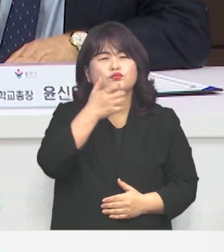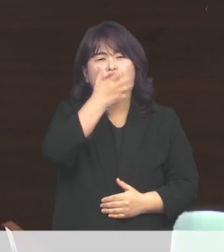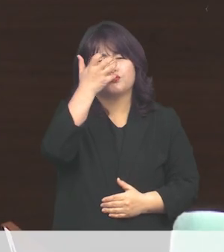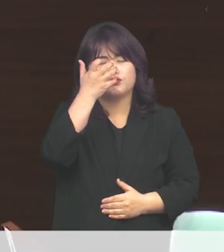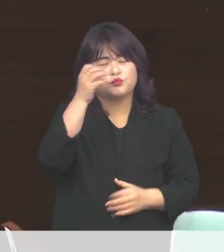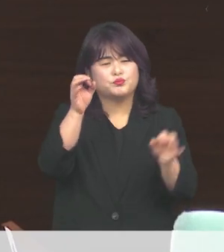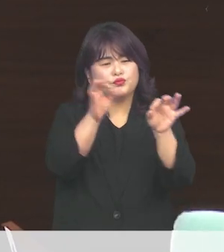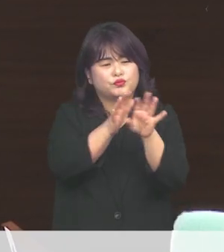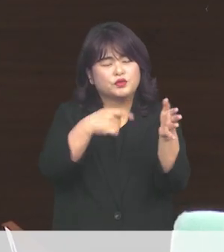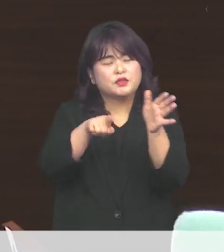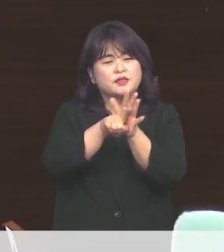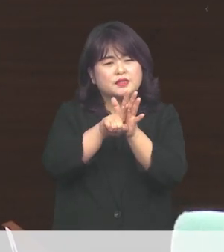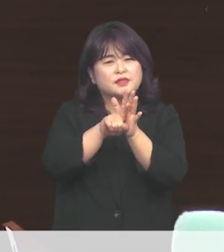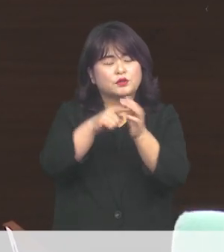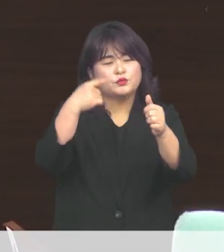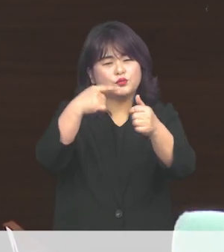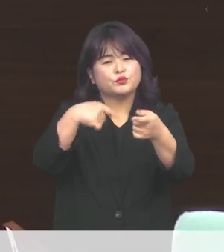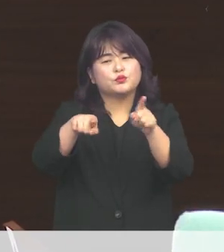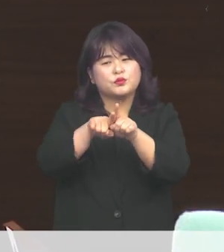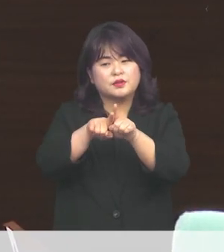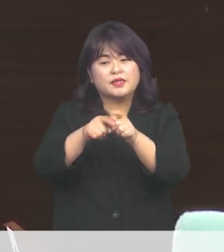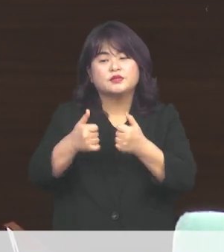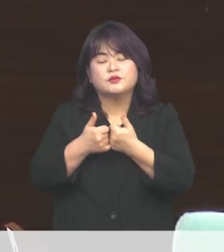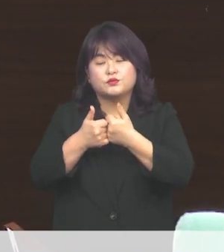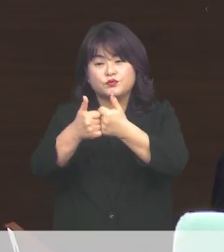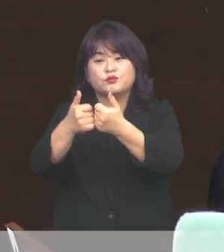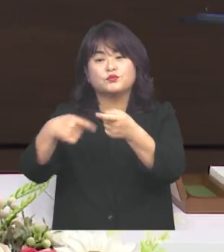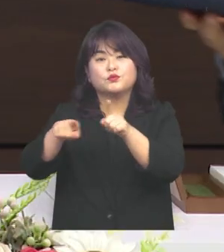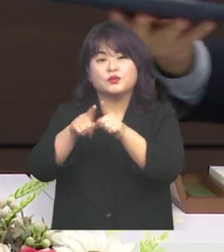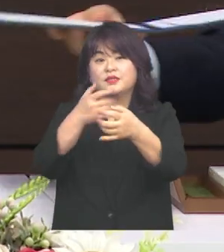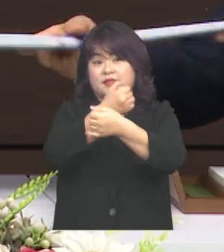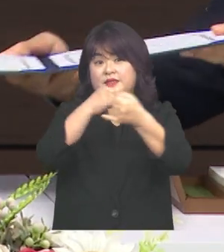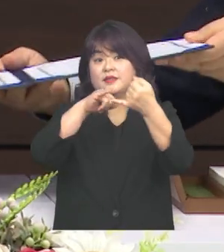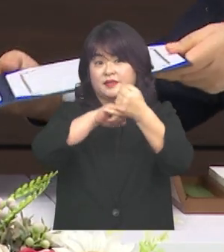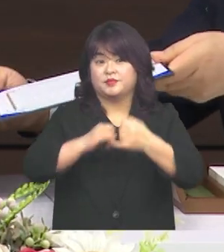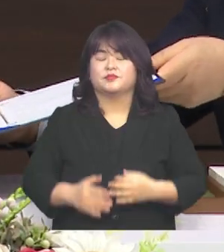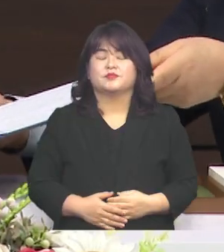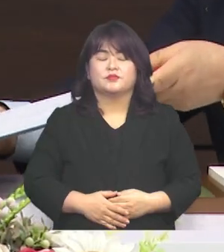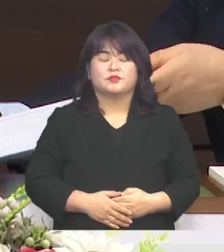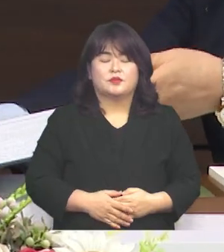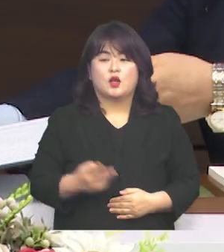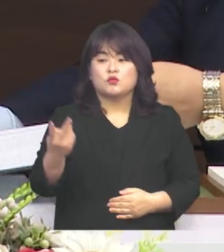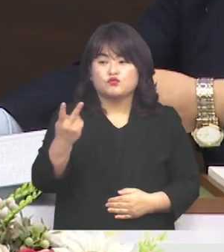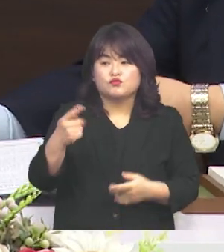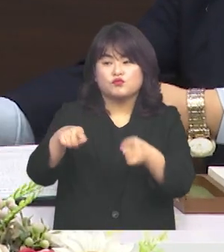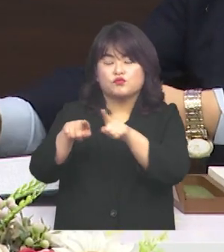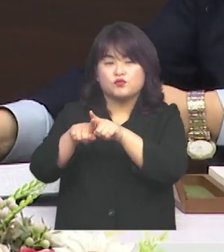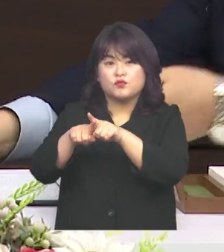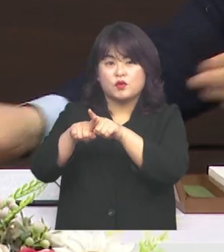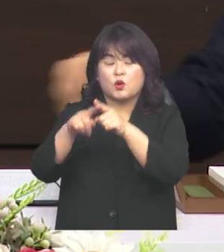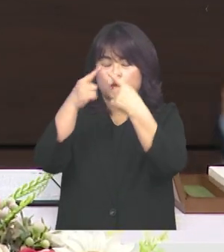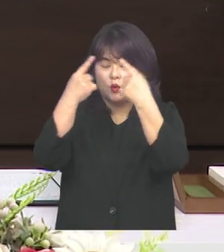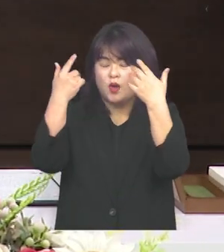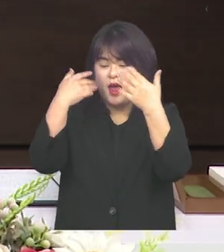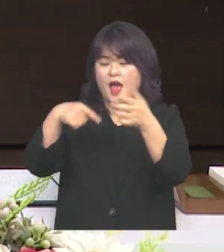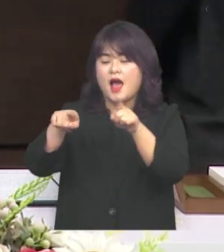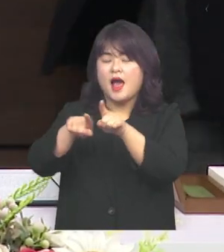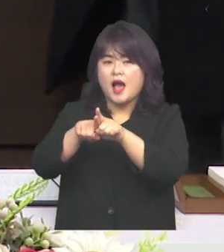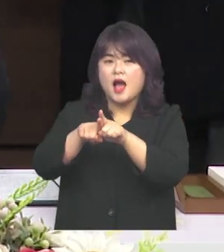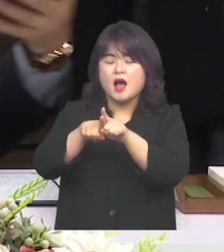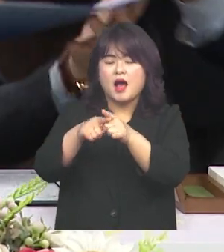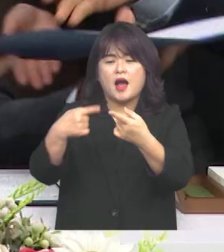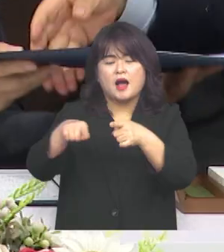위한 용인형 기후위기 탄소중립 교육 동행 협약을 체결했습니다. 시와 두 기관은 앞으로 탄소중립